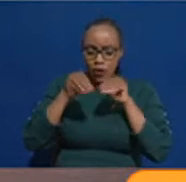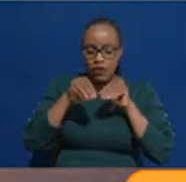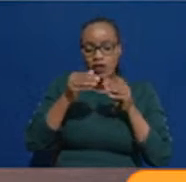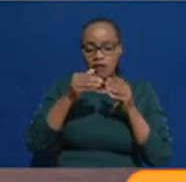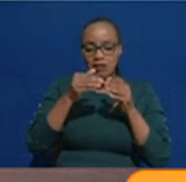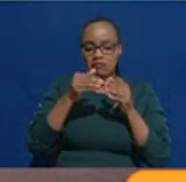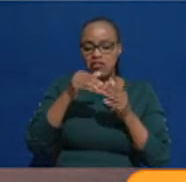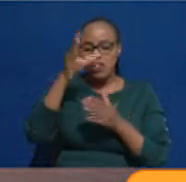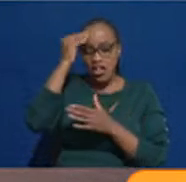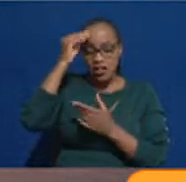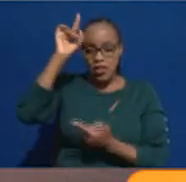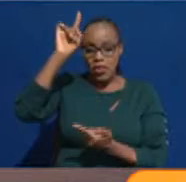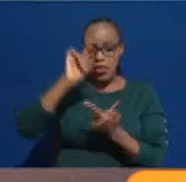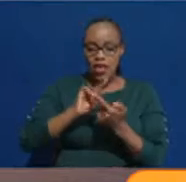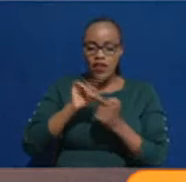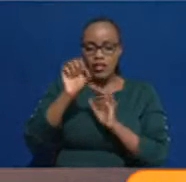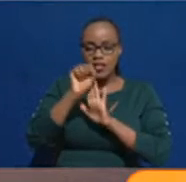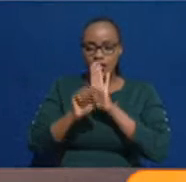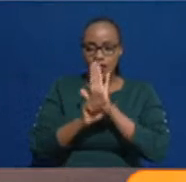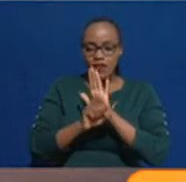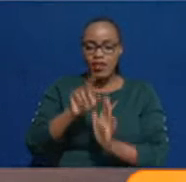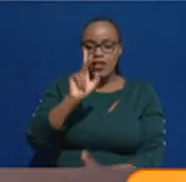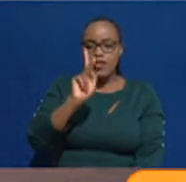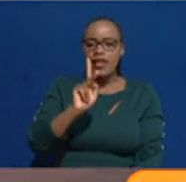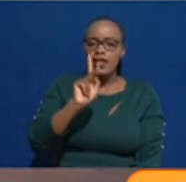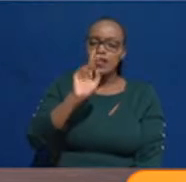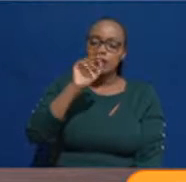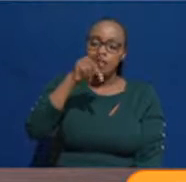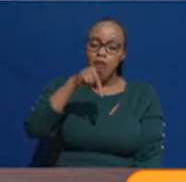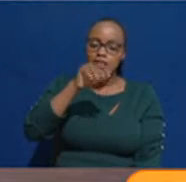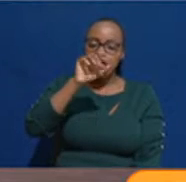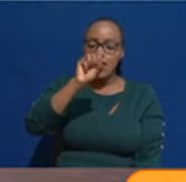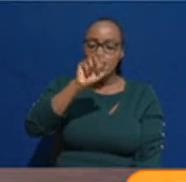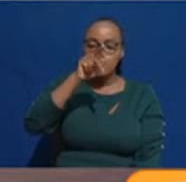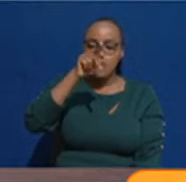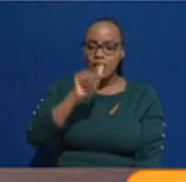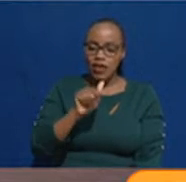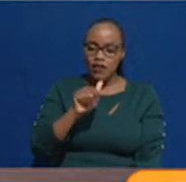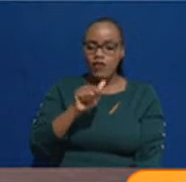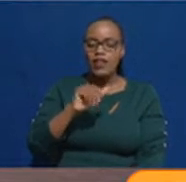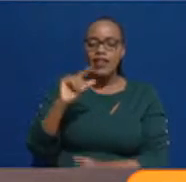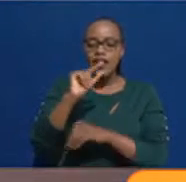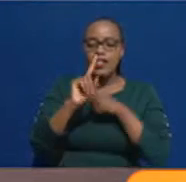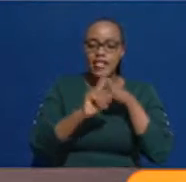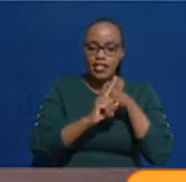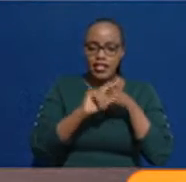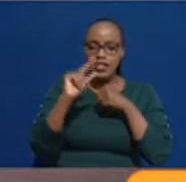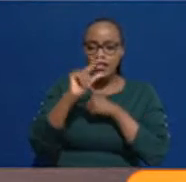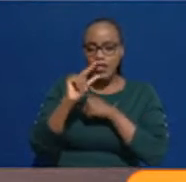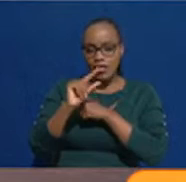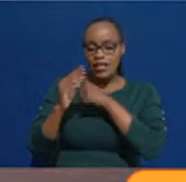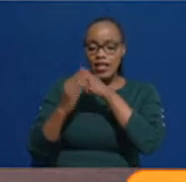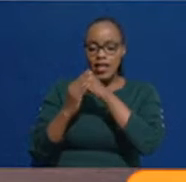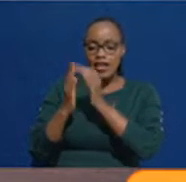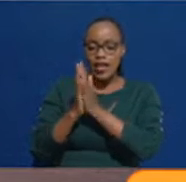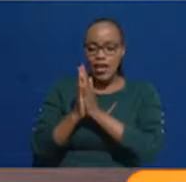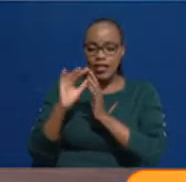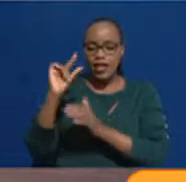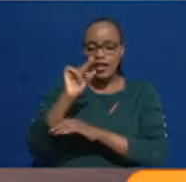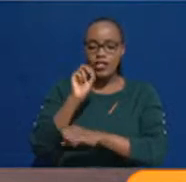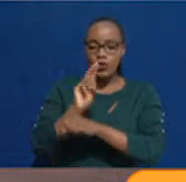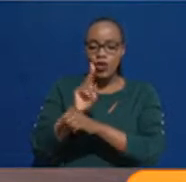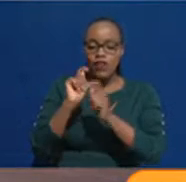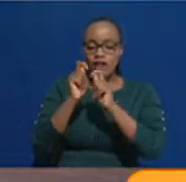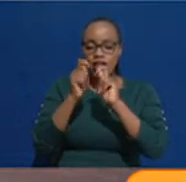wanafunzi masomo, huku mfumo wa mtihani wa KPSEA katika gredi ya sita, tisa na 12 ukifanyiwa